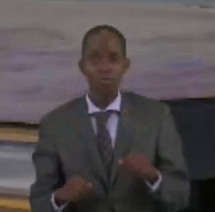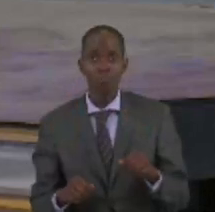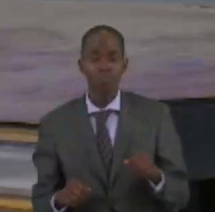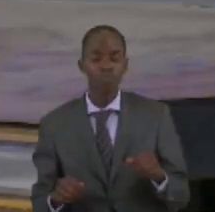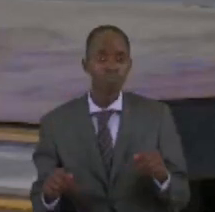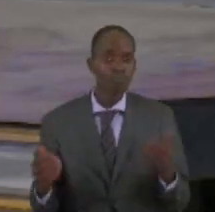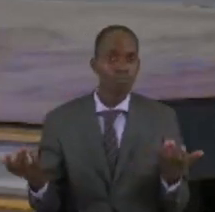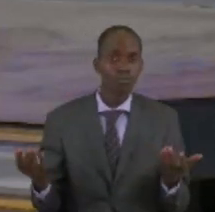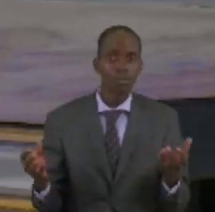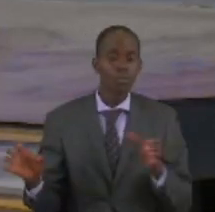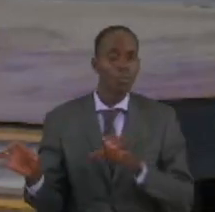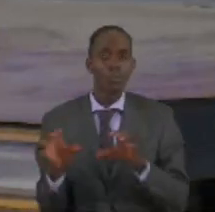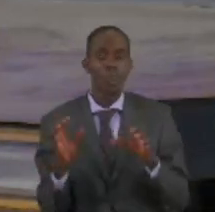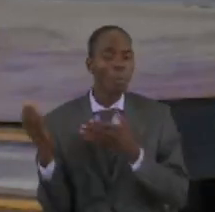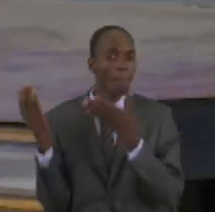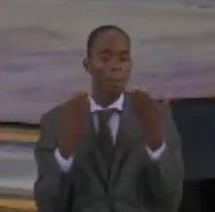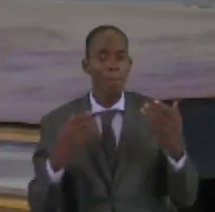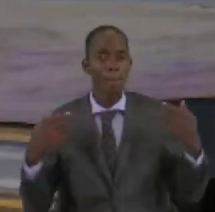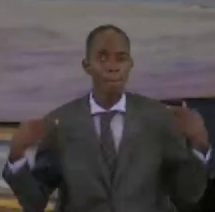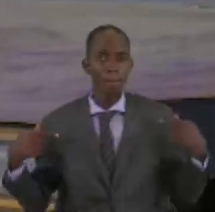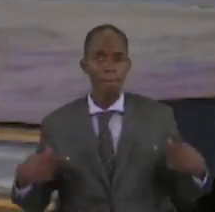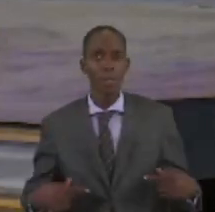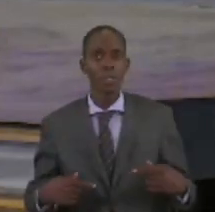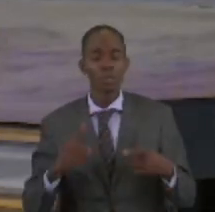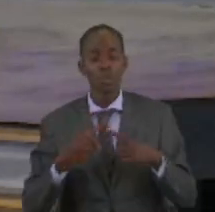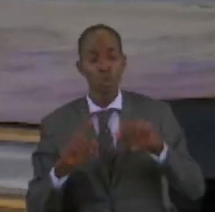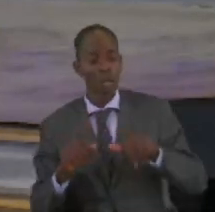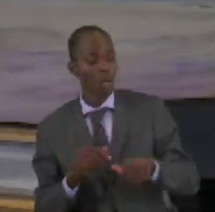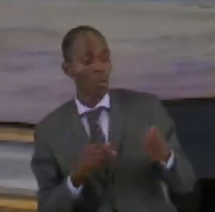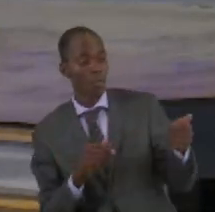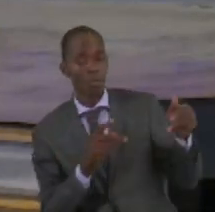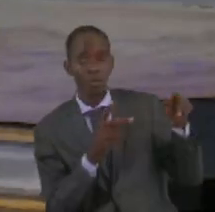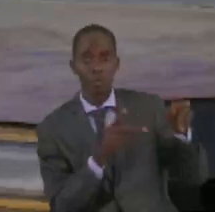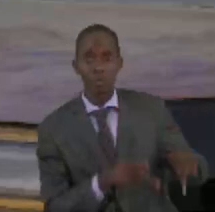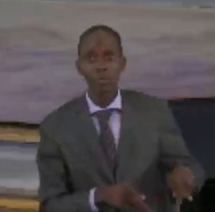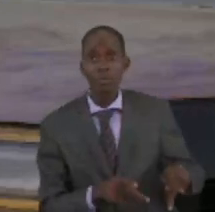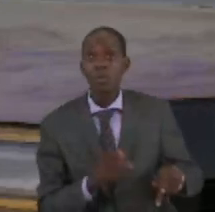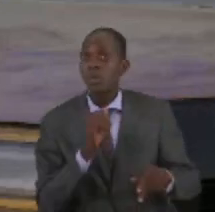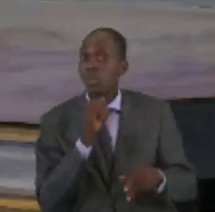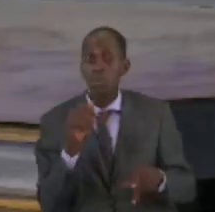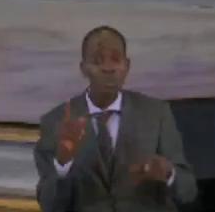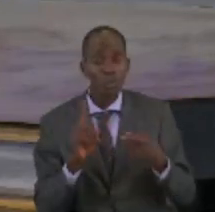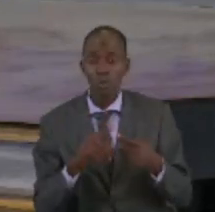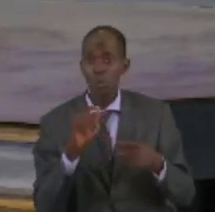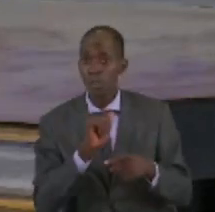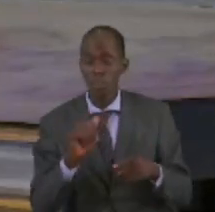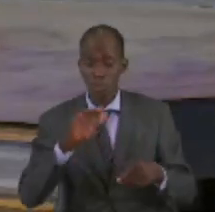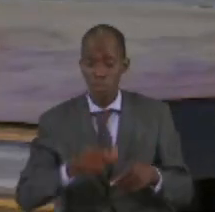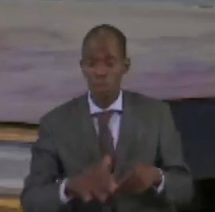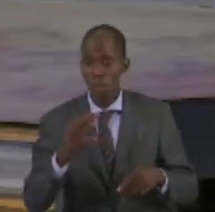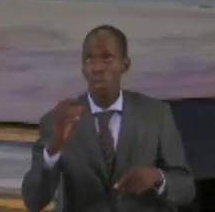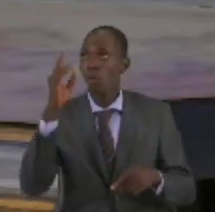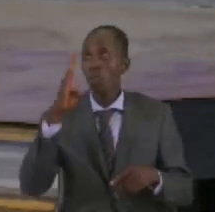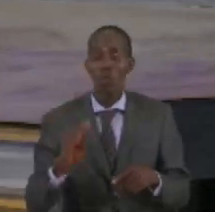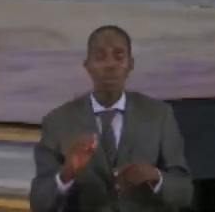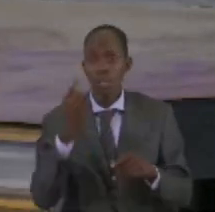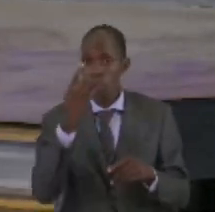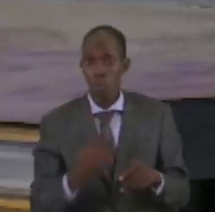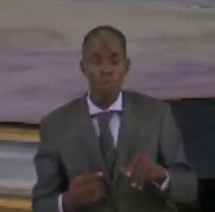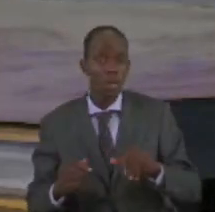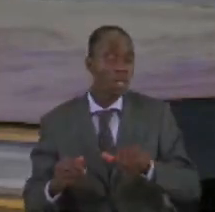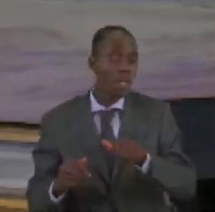peut châtier, si quelqu'un peut devenir violent et occasionner la douleur de quelqu'un,